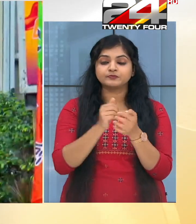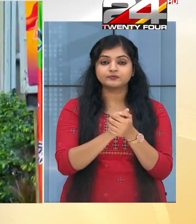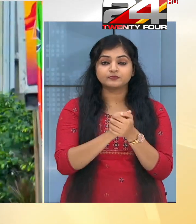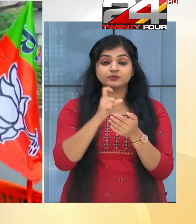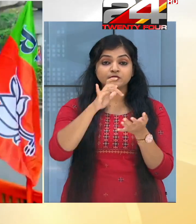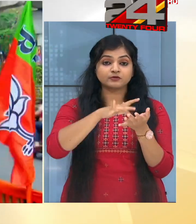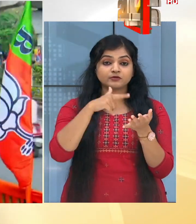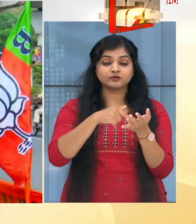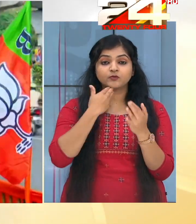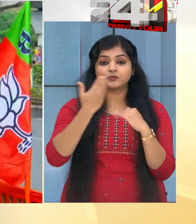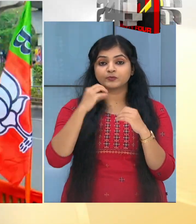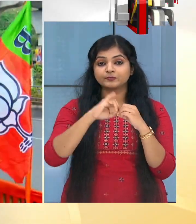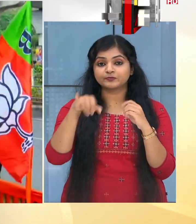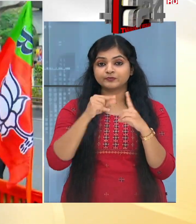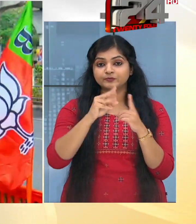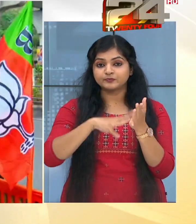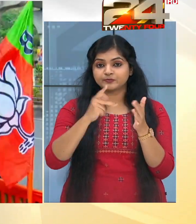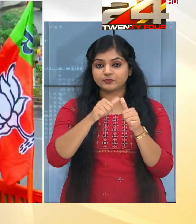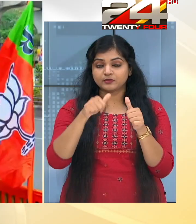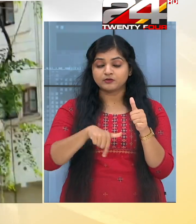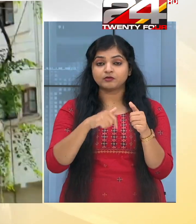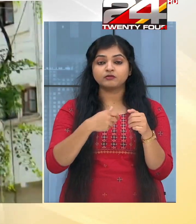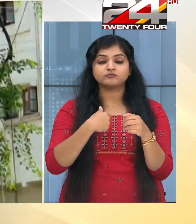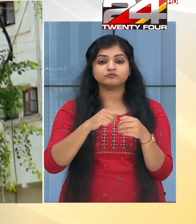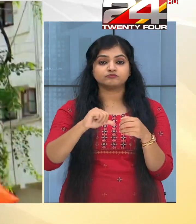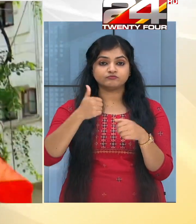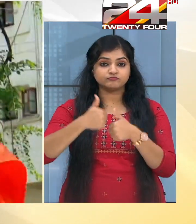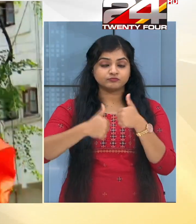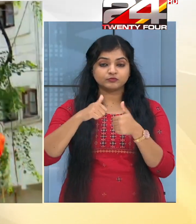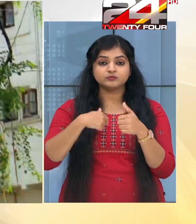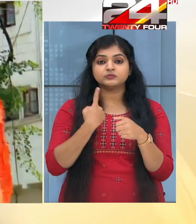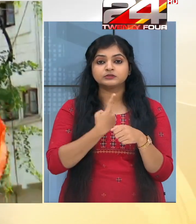മുൻ ബി ജെ പി എം എൽ എ മദൻ വിരൂപാക്ഷ സ്വതന്ത്രനായി മത്സരിച്ച്